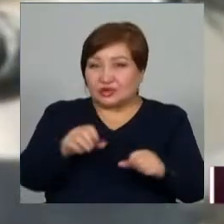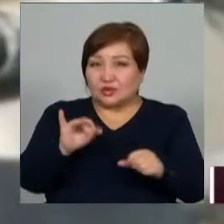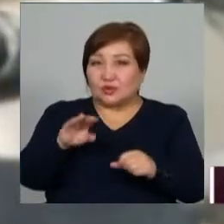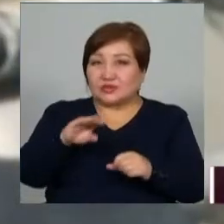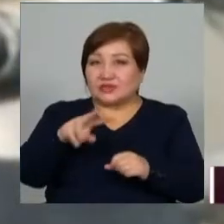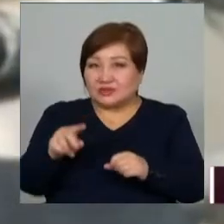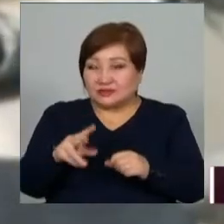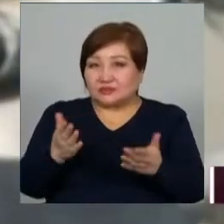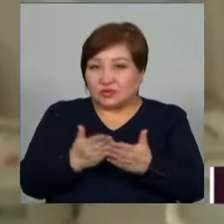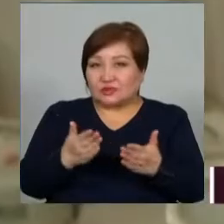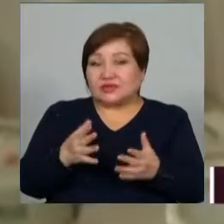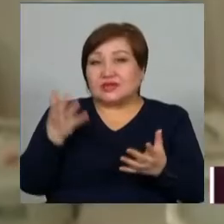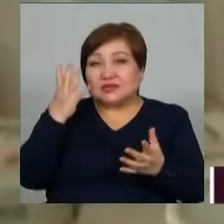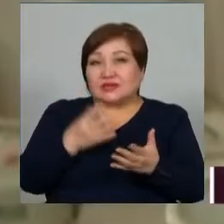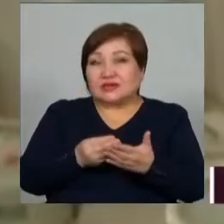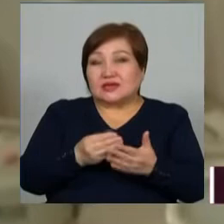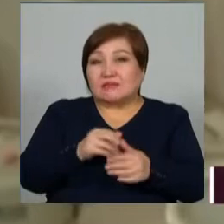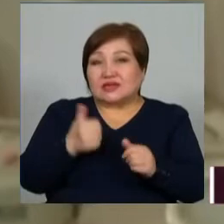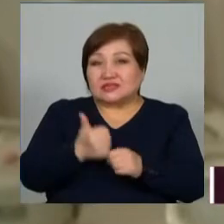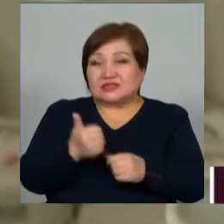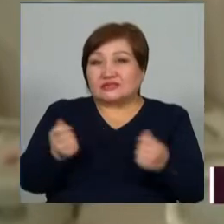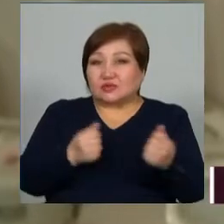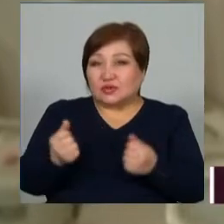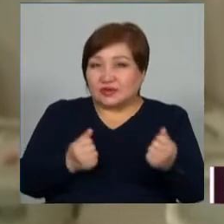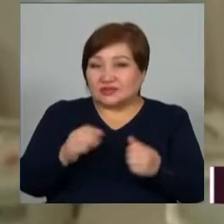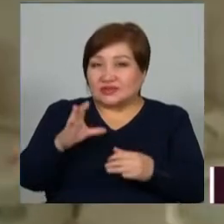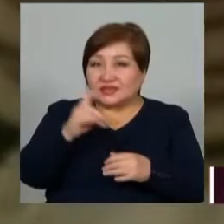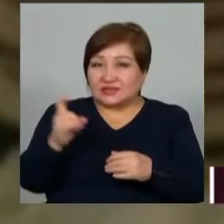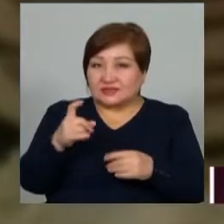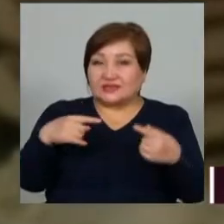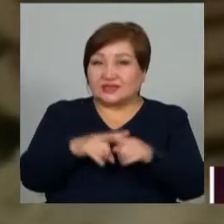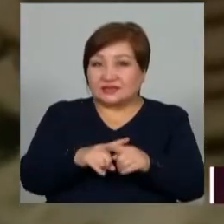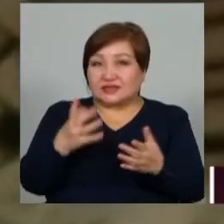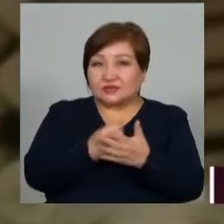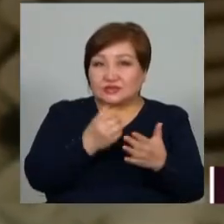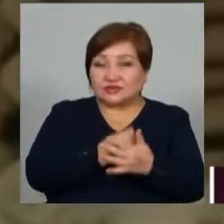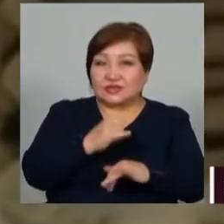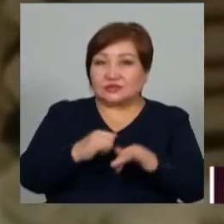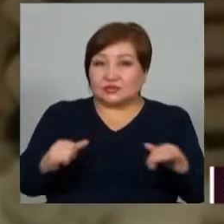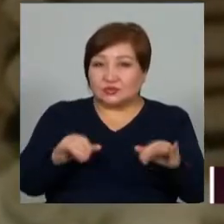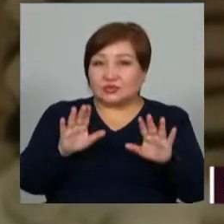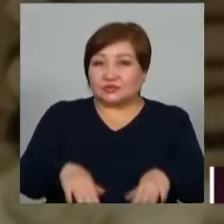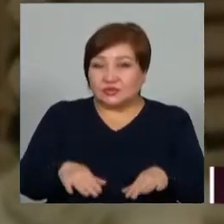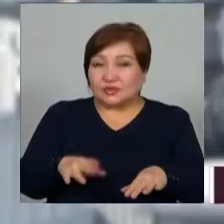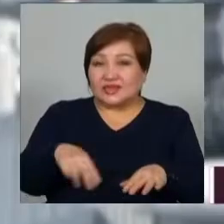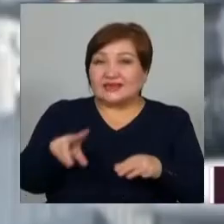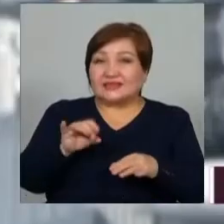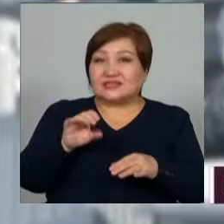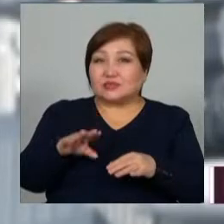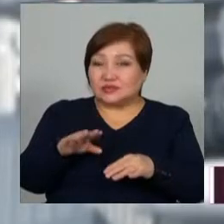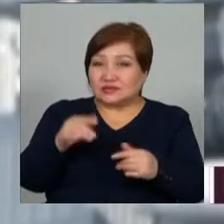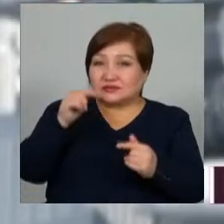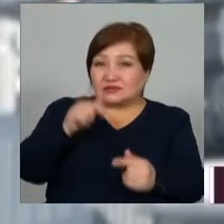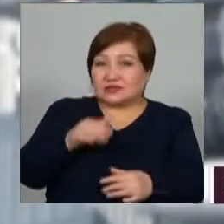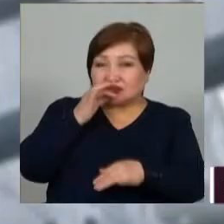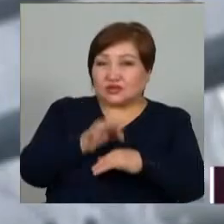туралы айтпағанда бүкіл экономикамызды жоғалтып аламыз, өңірлік көшбасшылығымызды жоғалтамыз деп баса айтты президент. Асылбек